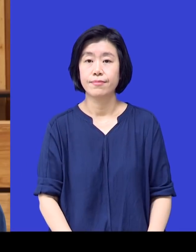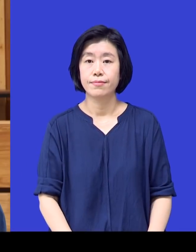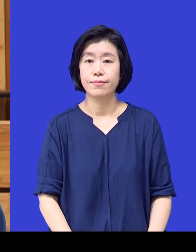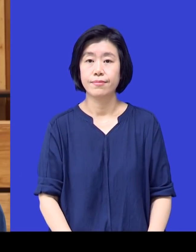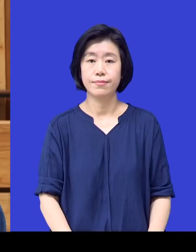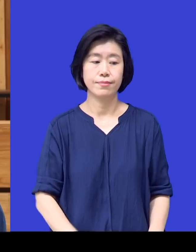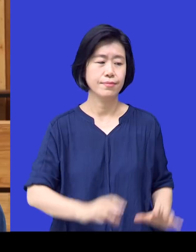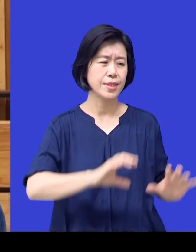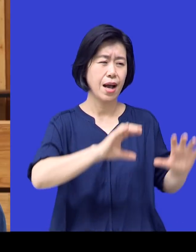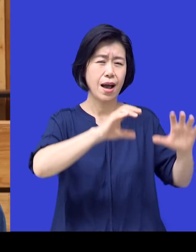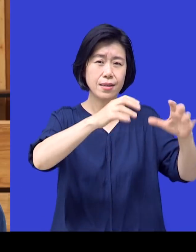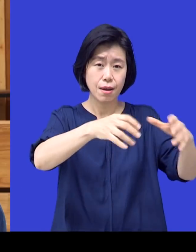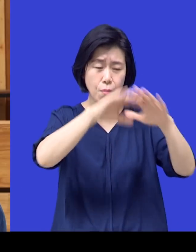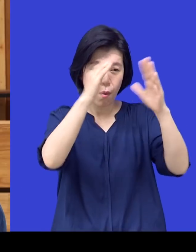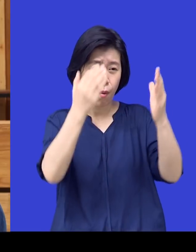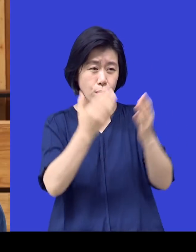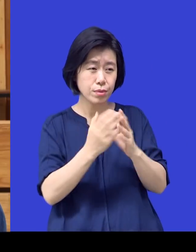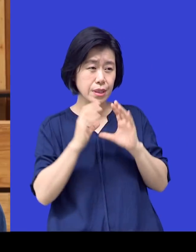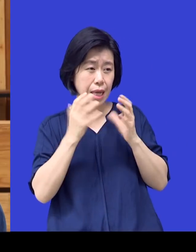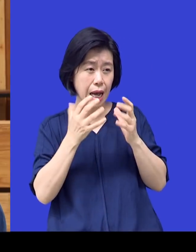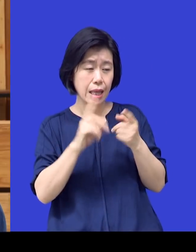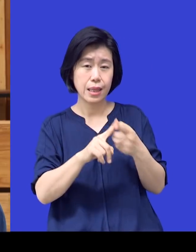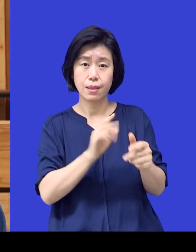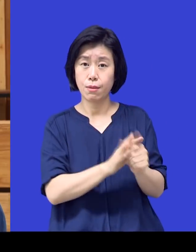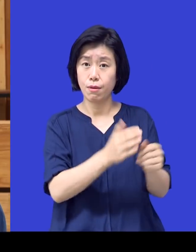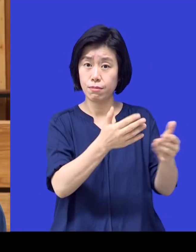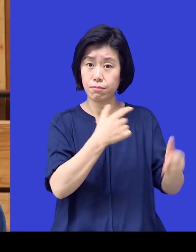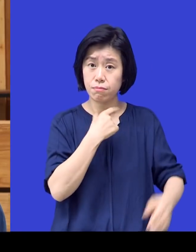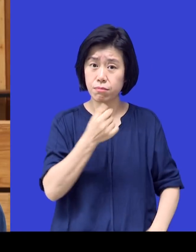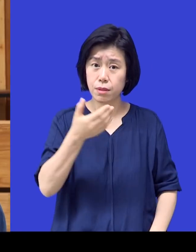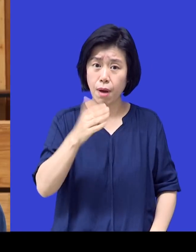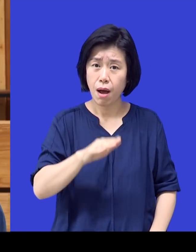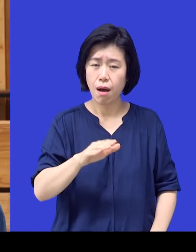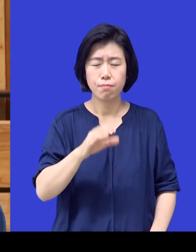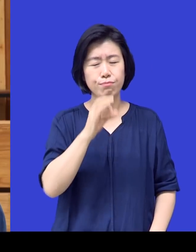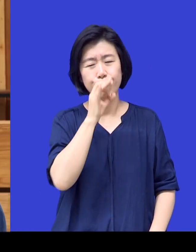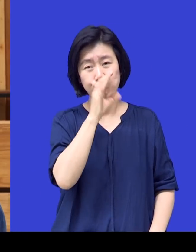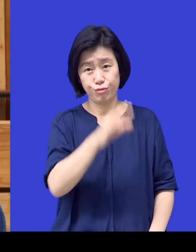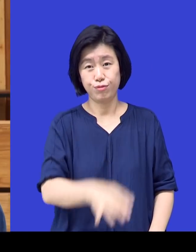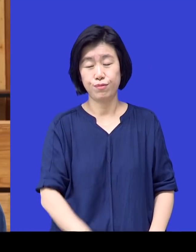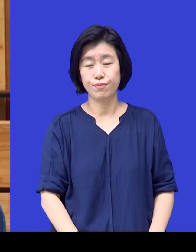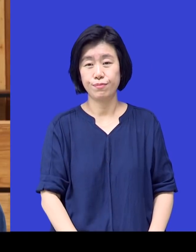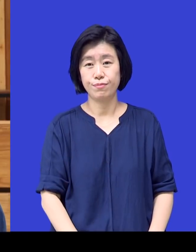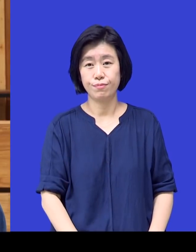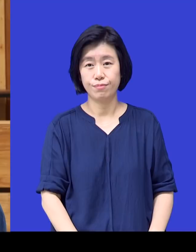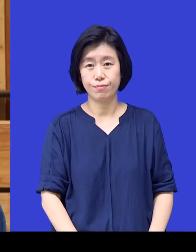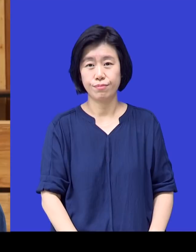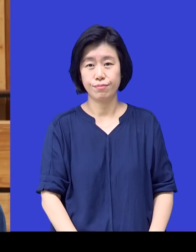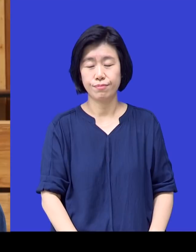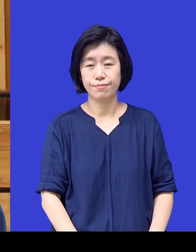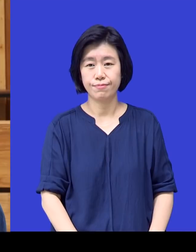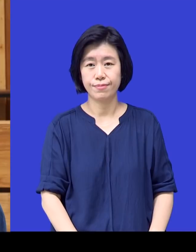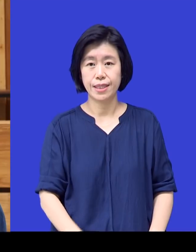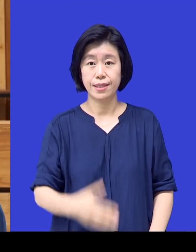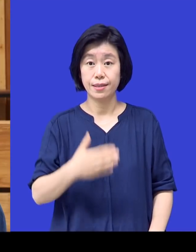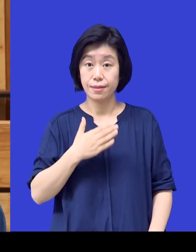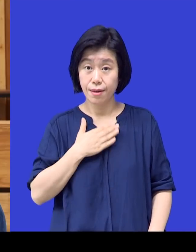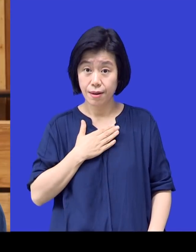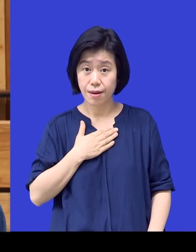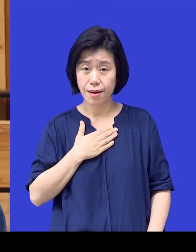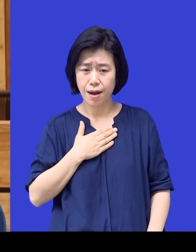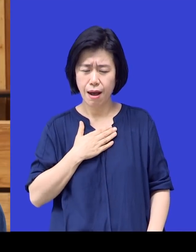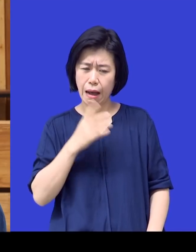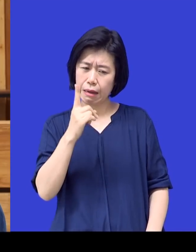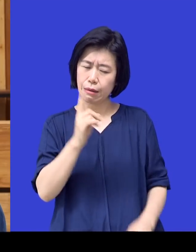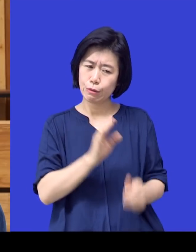전 세계의 그 빈민 아이들 다 돕고 싶지만 현실적으로 불가능하기 때문에 누구 하나의 손을 잡아주는 것이 굉장히 중요한데 내 한 사람이 이렇게 한다고